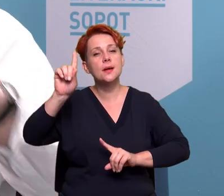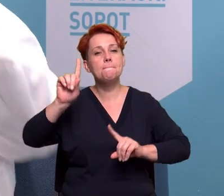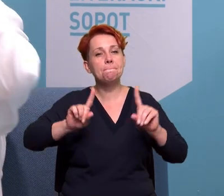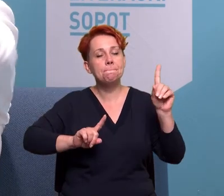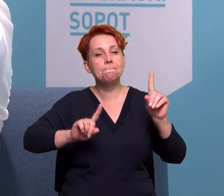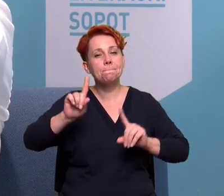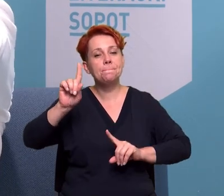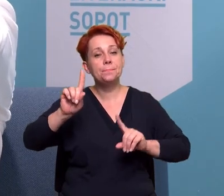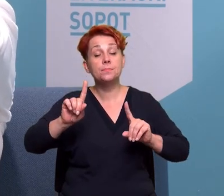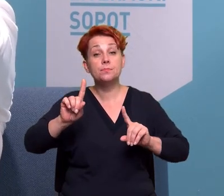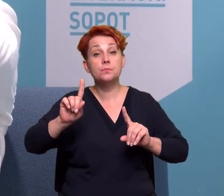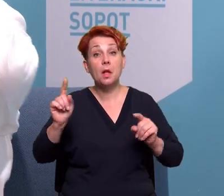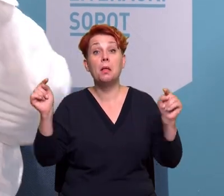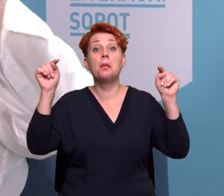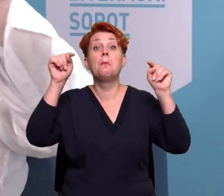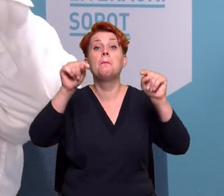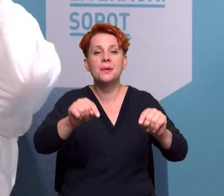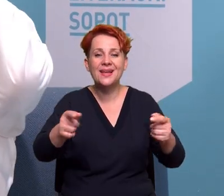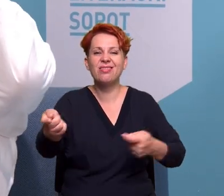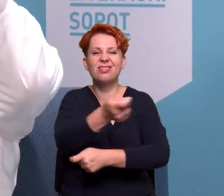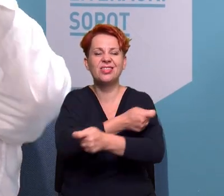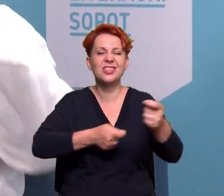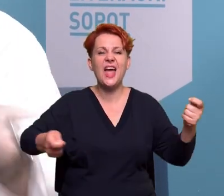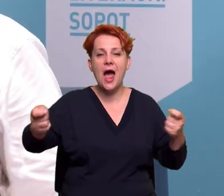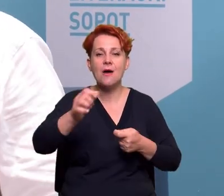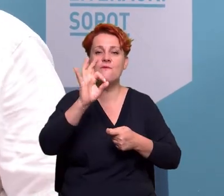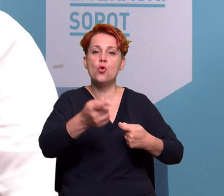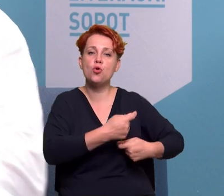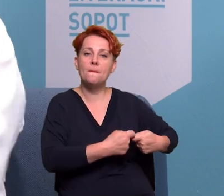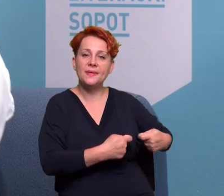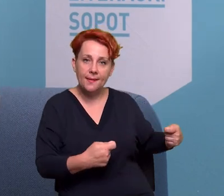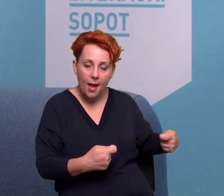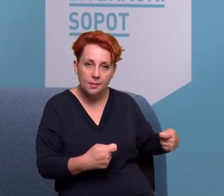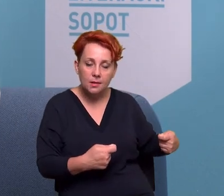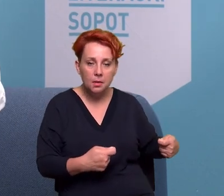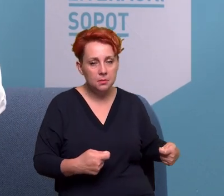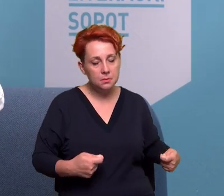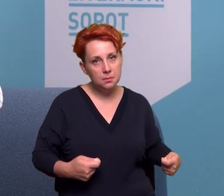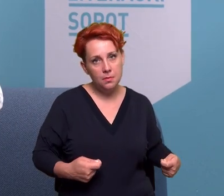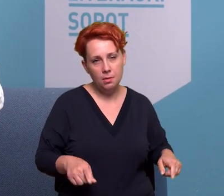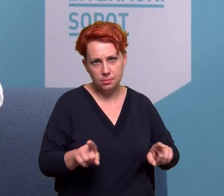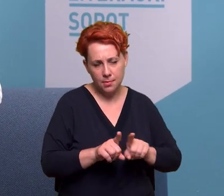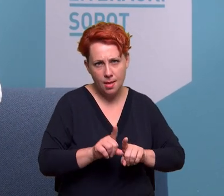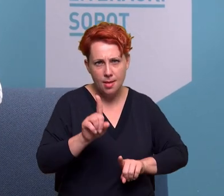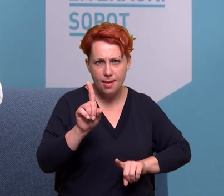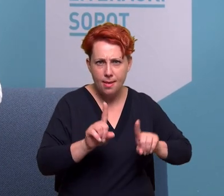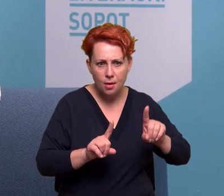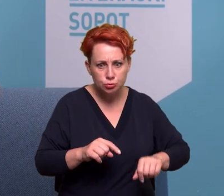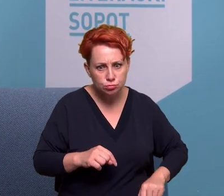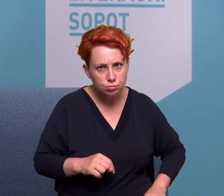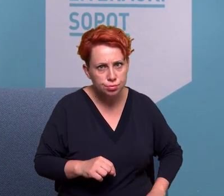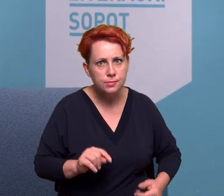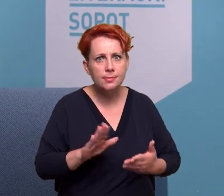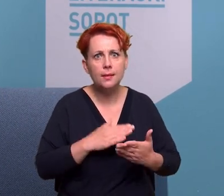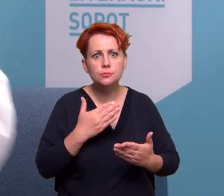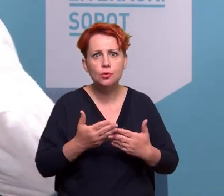na ten targ dominikański u nas w Gdańsku, to się okazuje, że też można czasem w momencie,